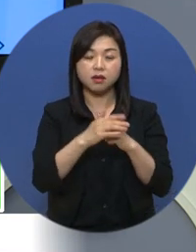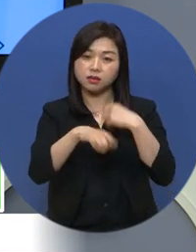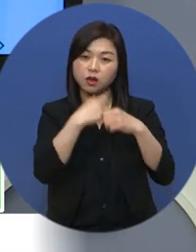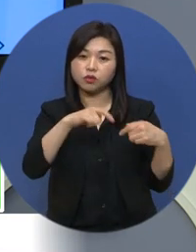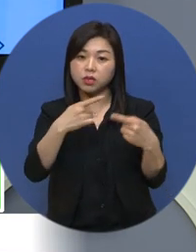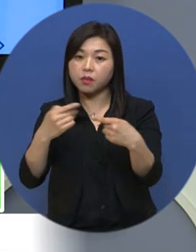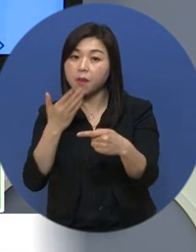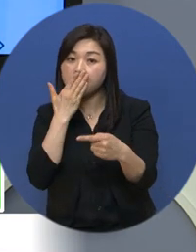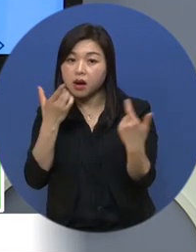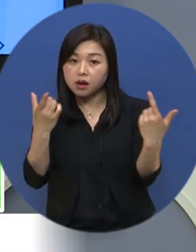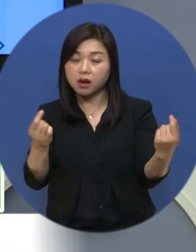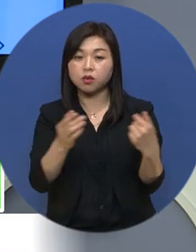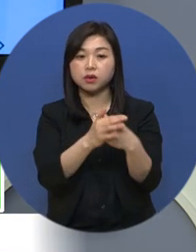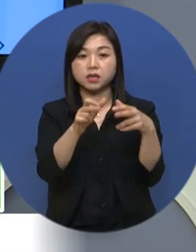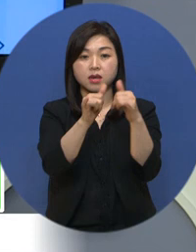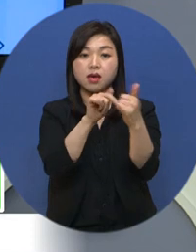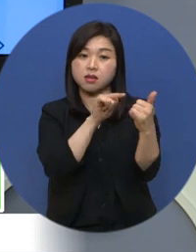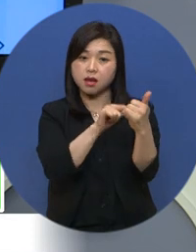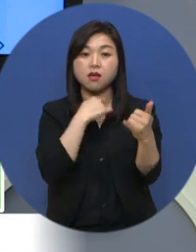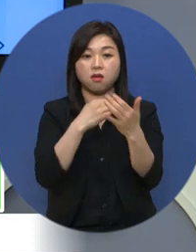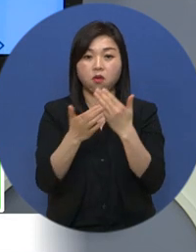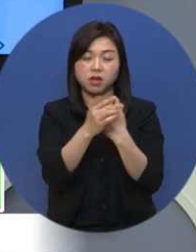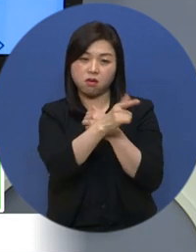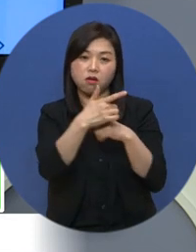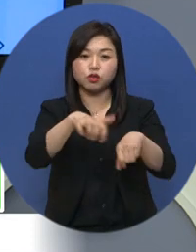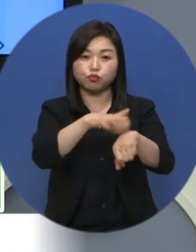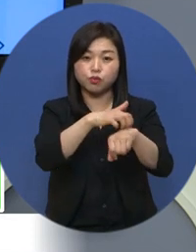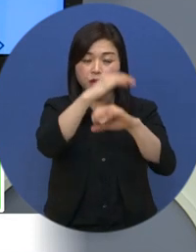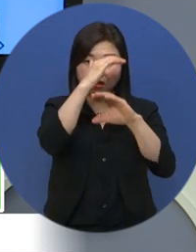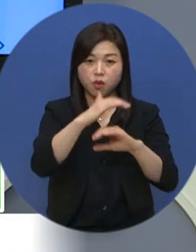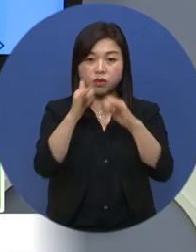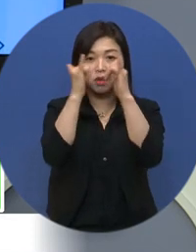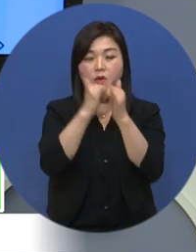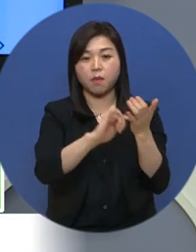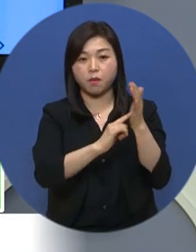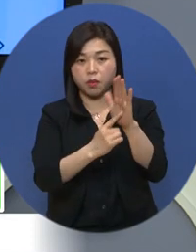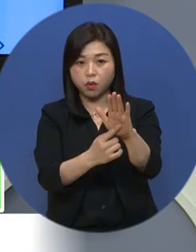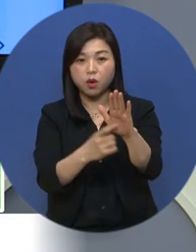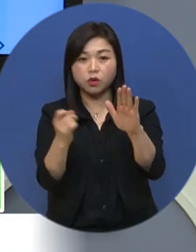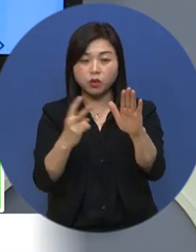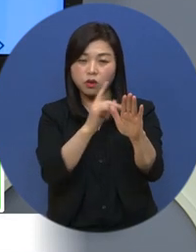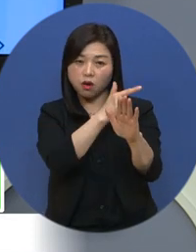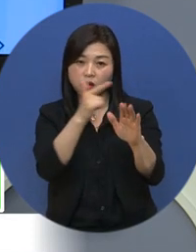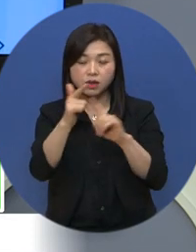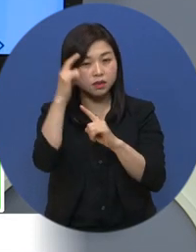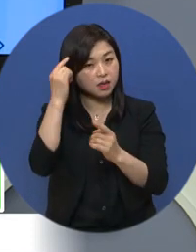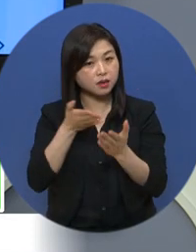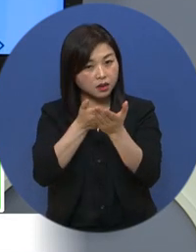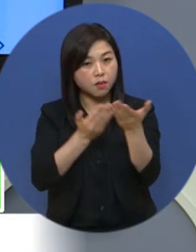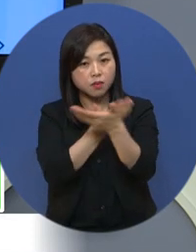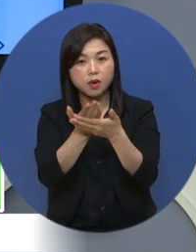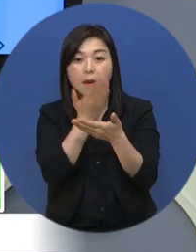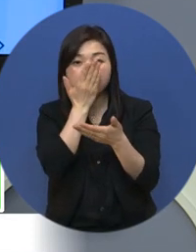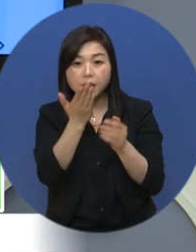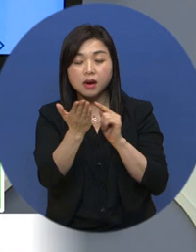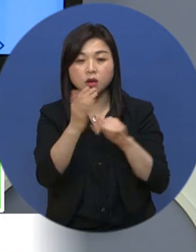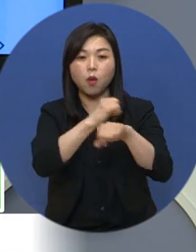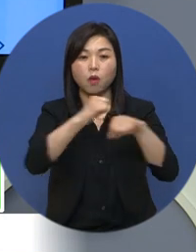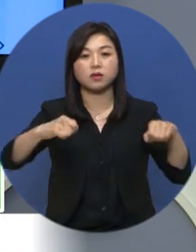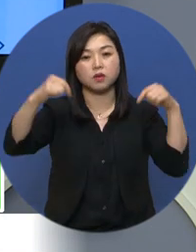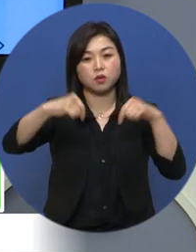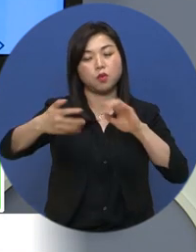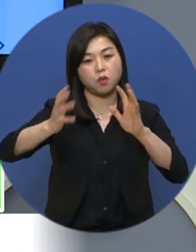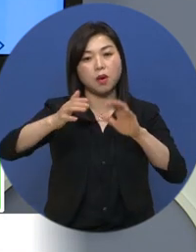있으며 당사자들이 경험한 각종 불편 사항을 사회에 알리고 다양한 의견을 나눌 수 있는 유일무이한 광장 도로